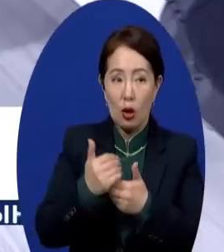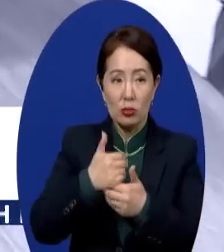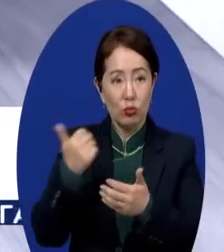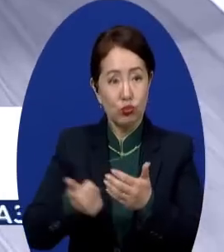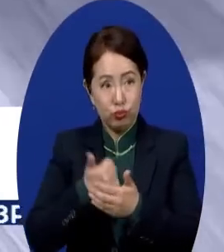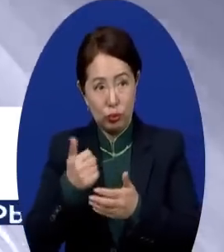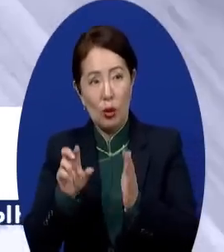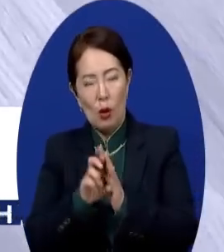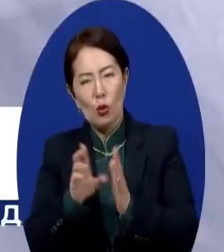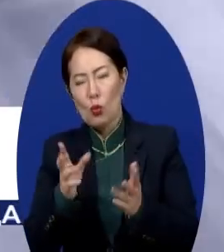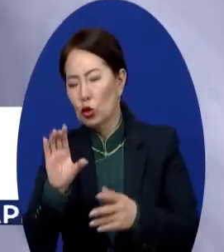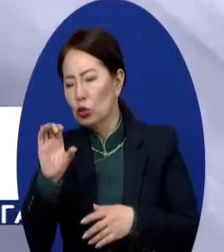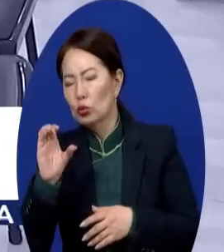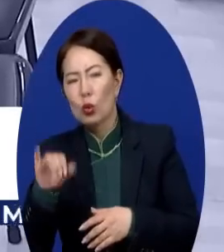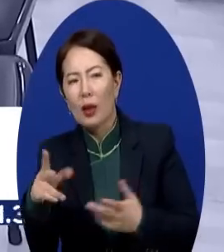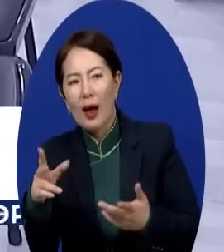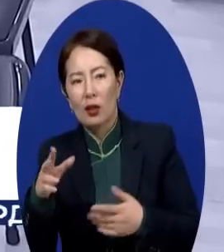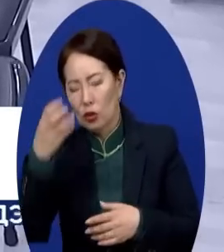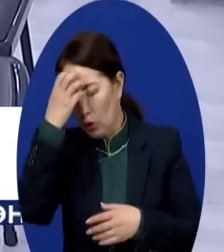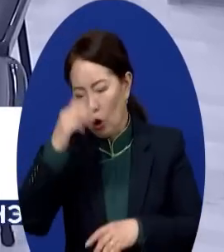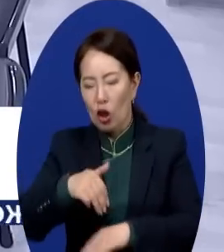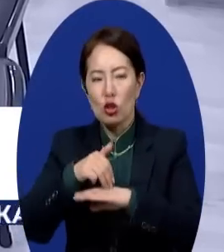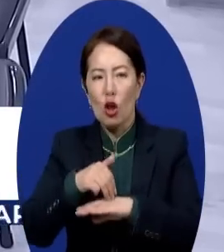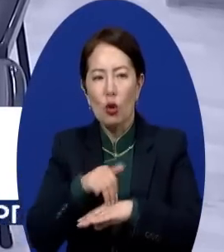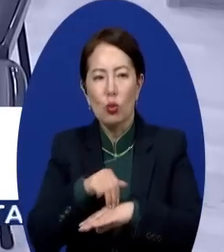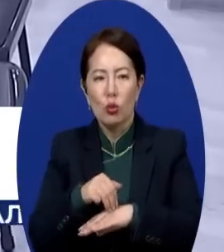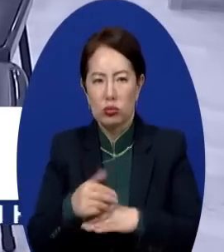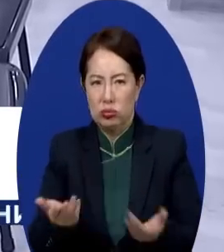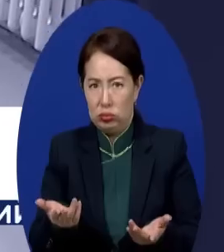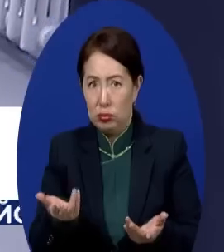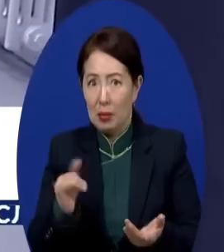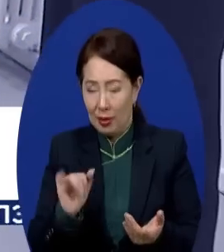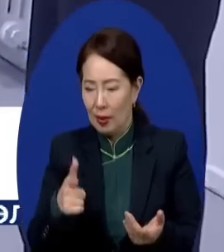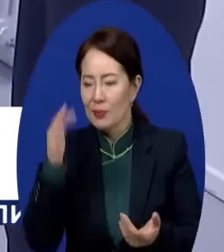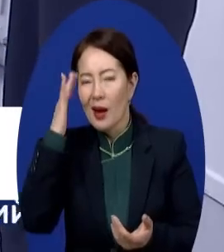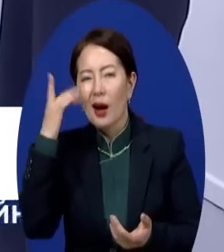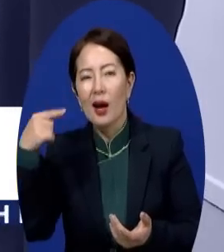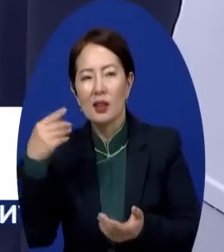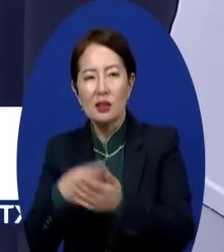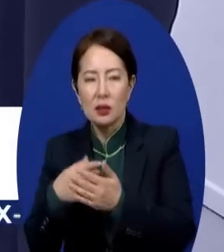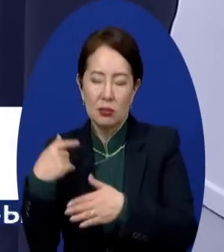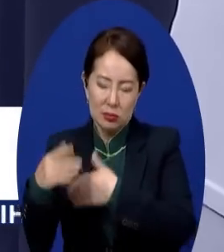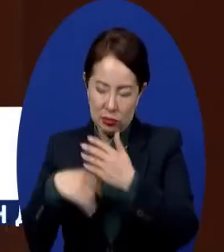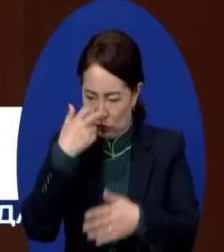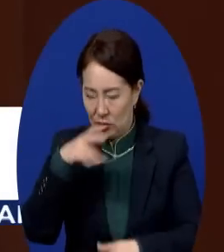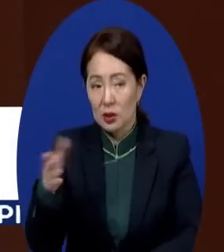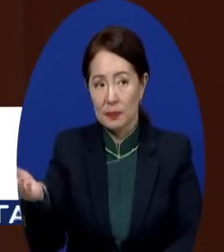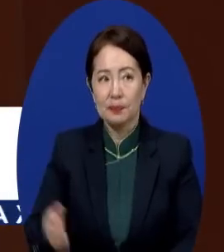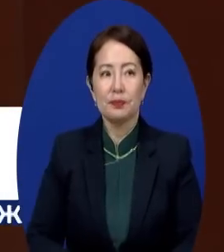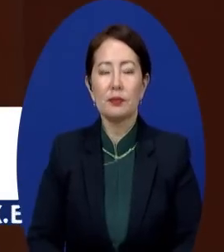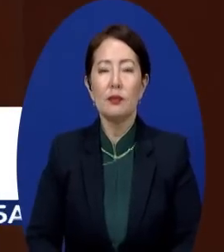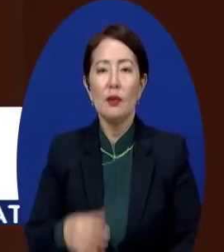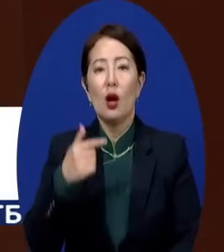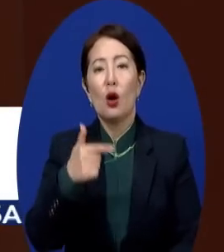боломжтой ч сул тал нь төрийг тогтворгүй байдлыг бий болгодог. Яг ийм жишээ гадаадын улсууд туулж өнгөрөөсөн. Голланд